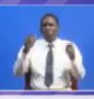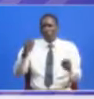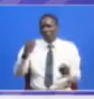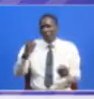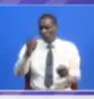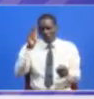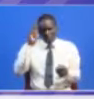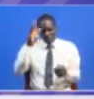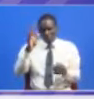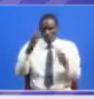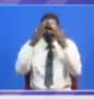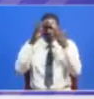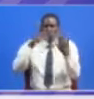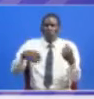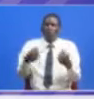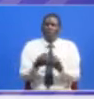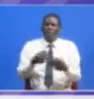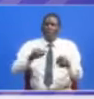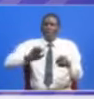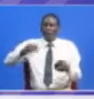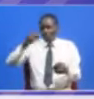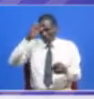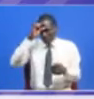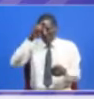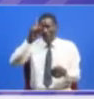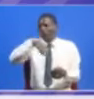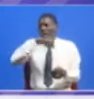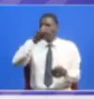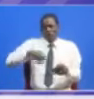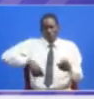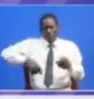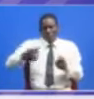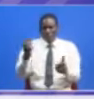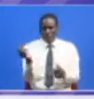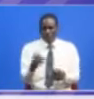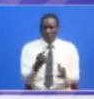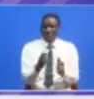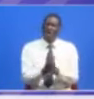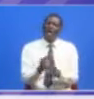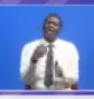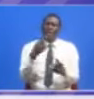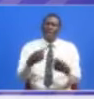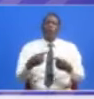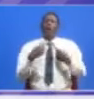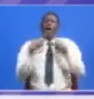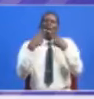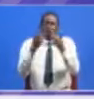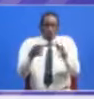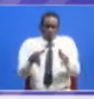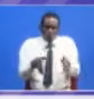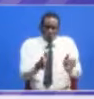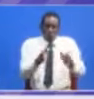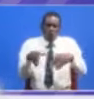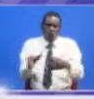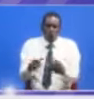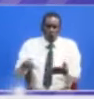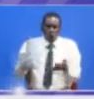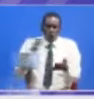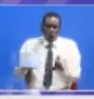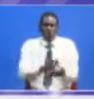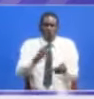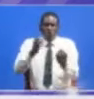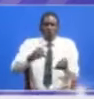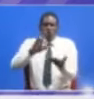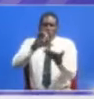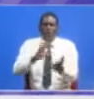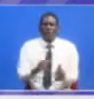ya serikali ya kaunti kusitisha malipo yao na kuonyesha nia kutangaza nafasi za wazi. Tumpate mwanahabari wetu